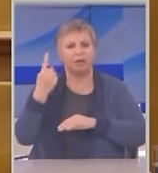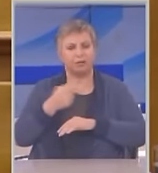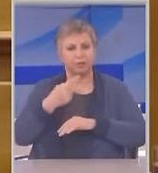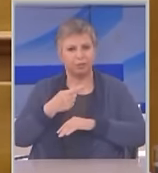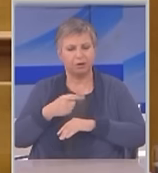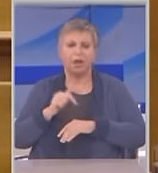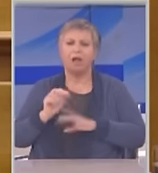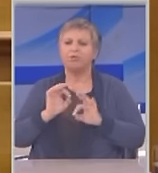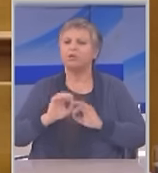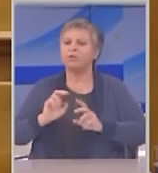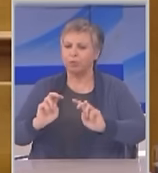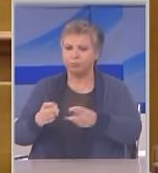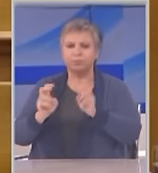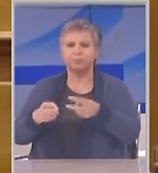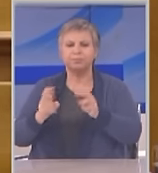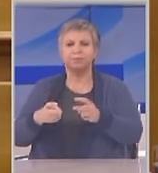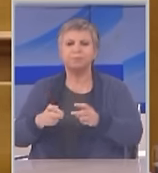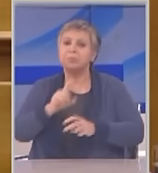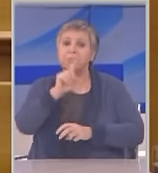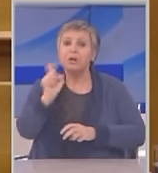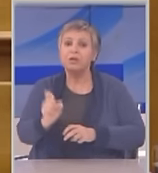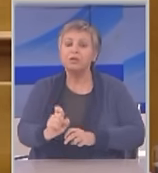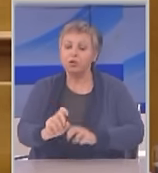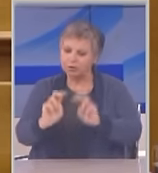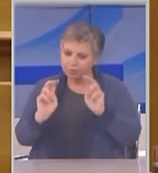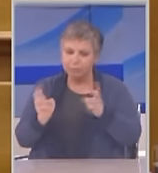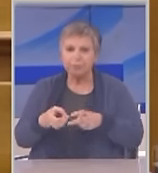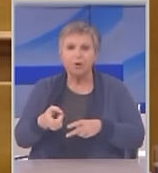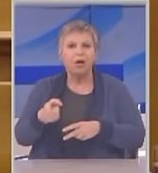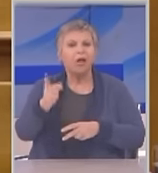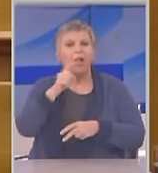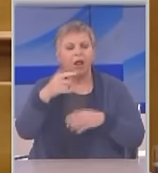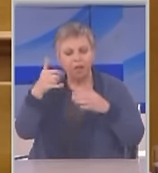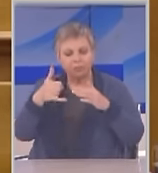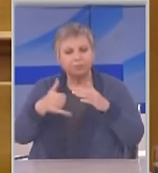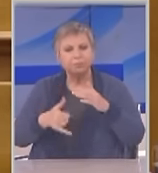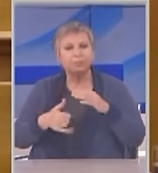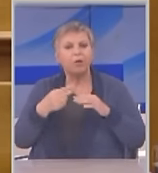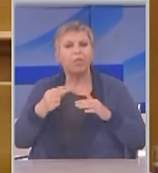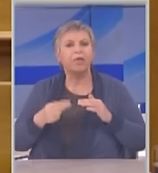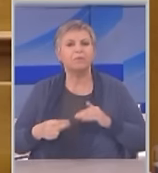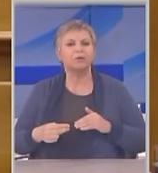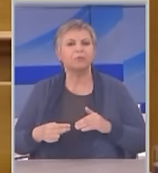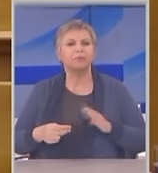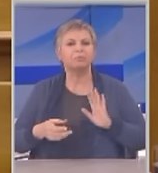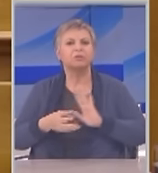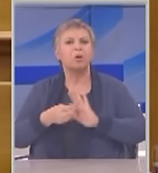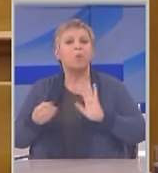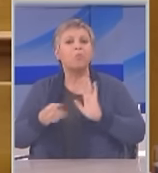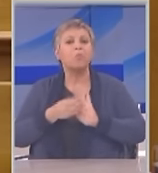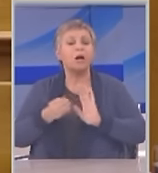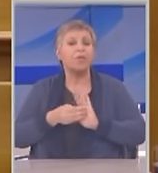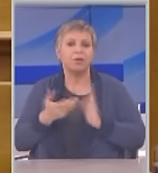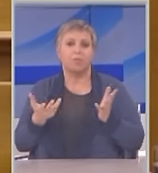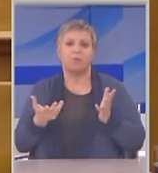να βρει εκεί, να βρει και άλλα πράγματα. Να προκύψουν ενδεχομένως μίζες από την περίοδο του